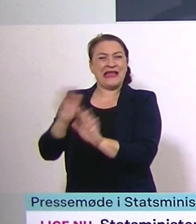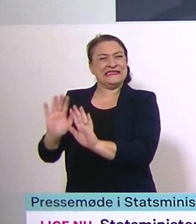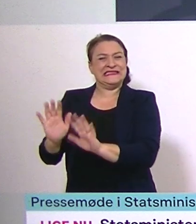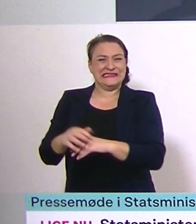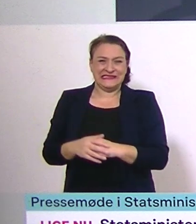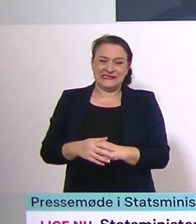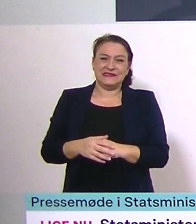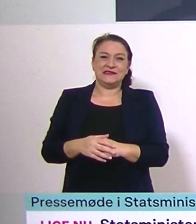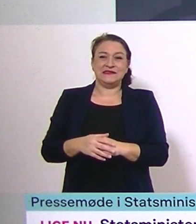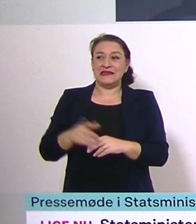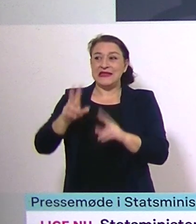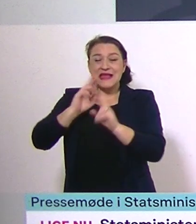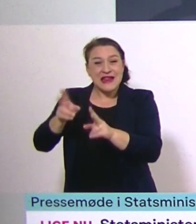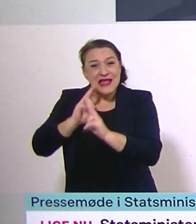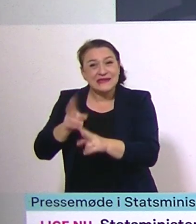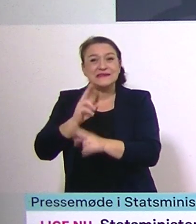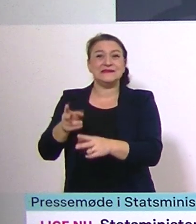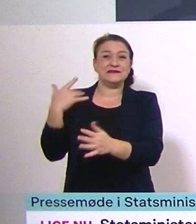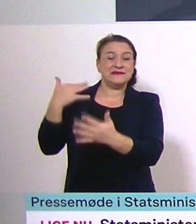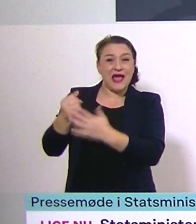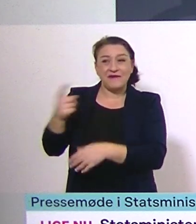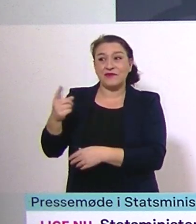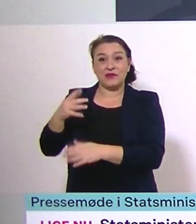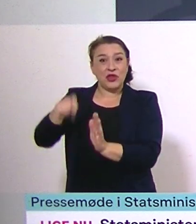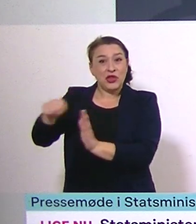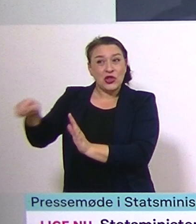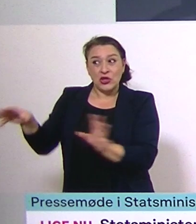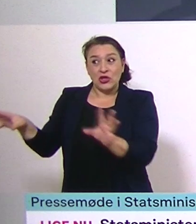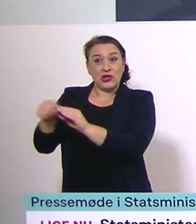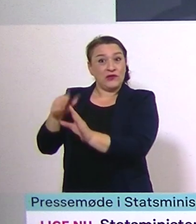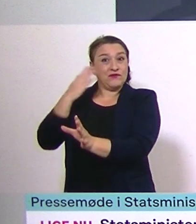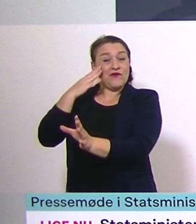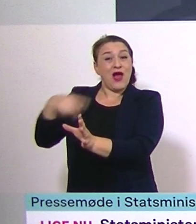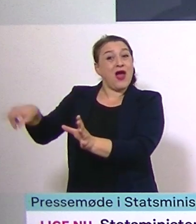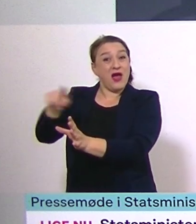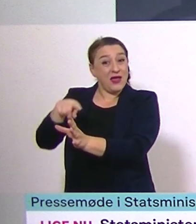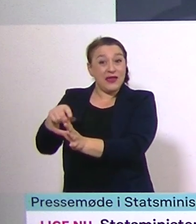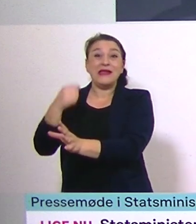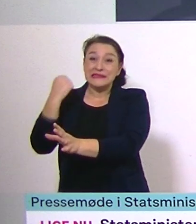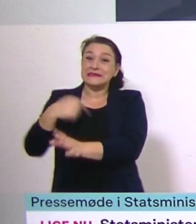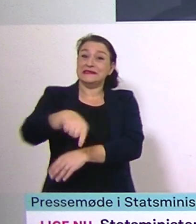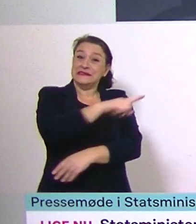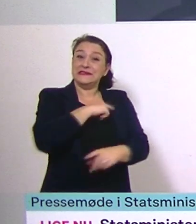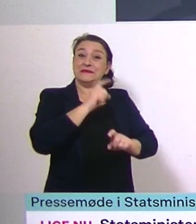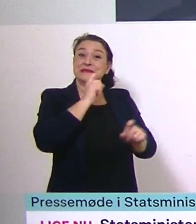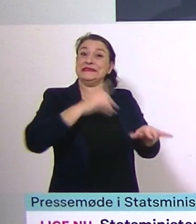de dødsfald, vi ser nu, er resultatet af den smitte, der ligger bag os.